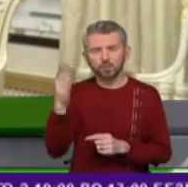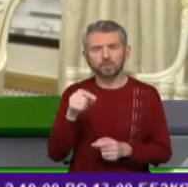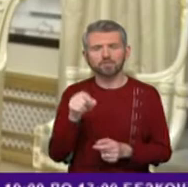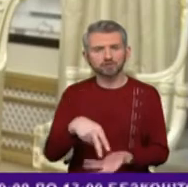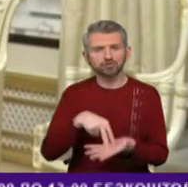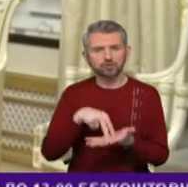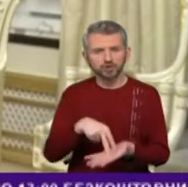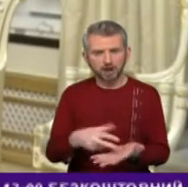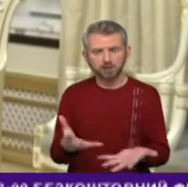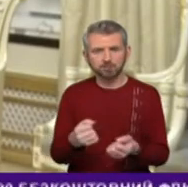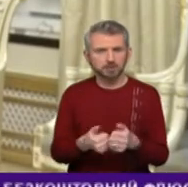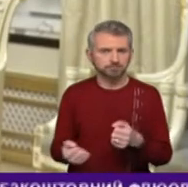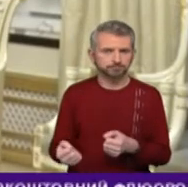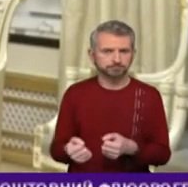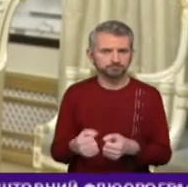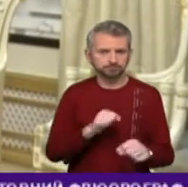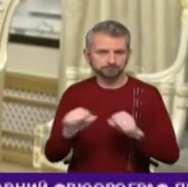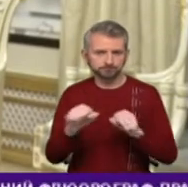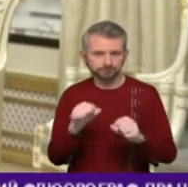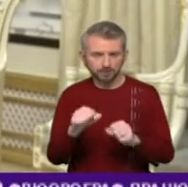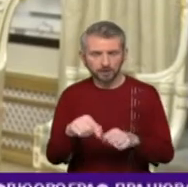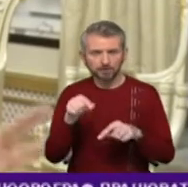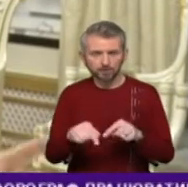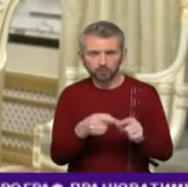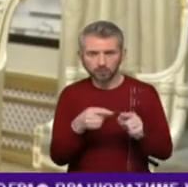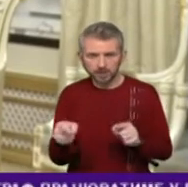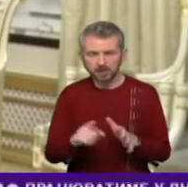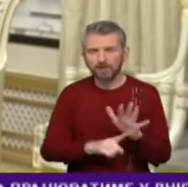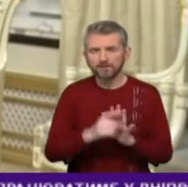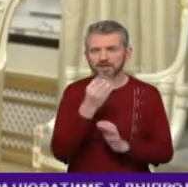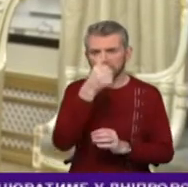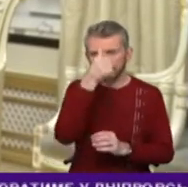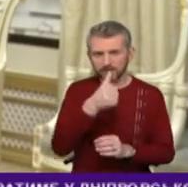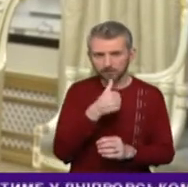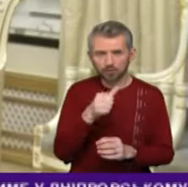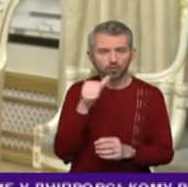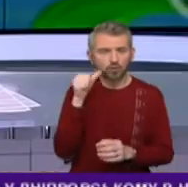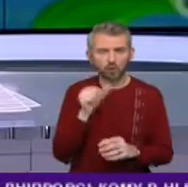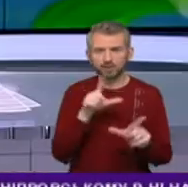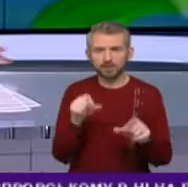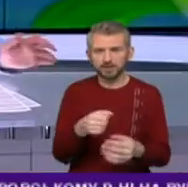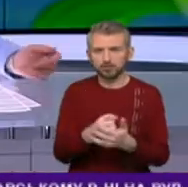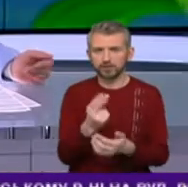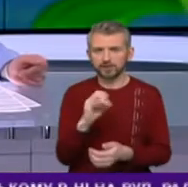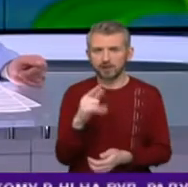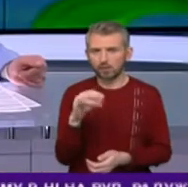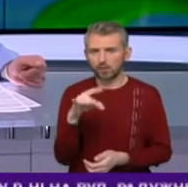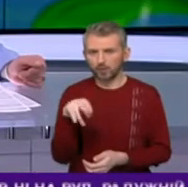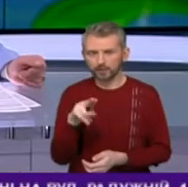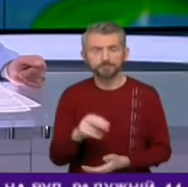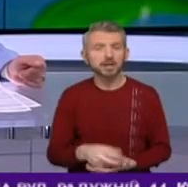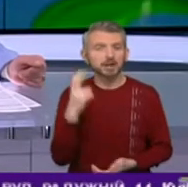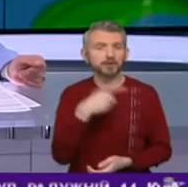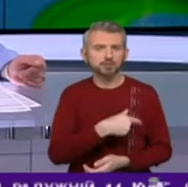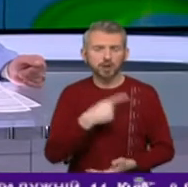брали першість у цьому процесі від квітня минулого року з візиту до Царгороду. Столичні